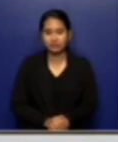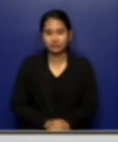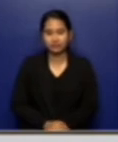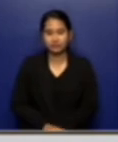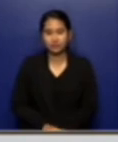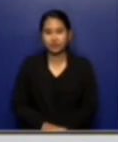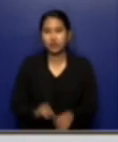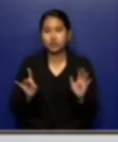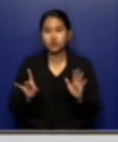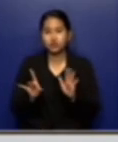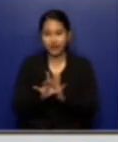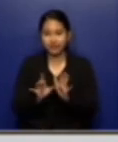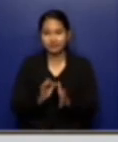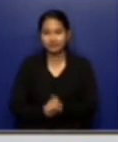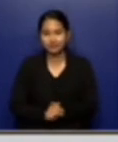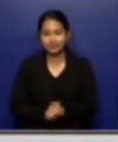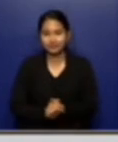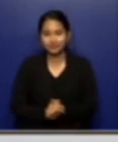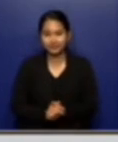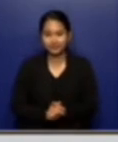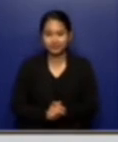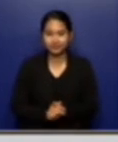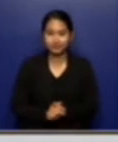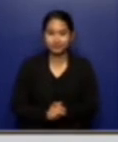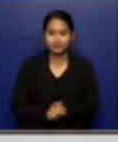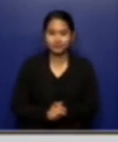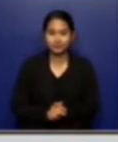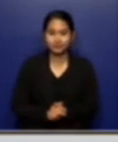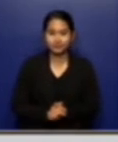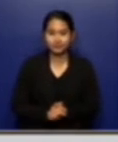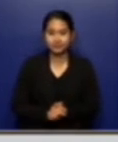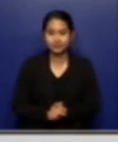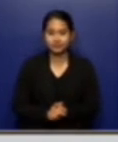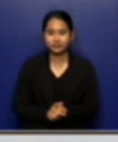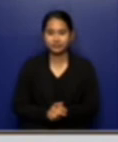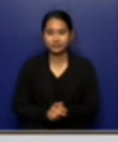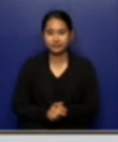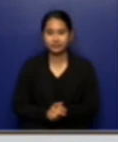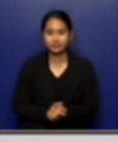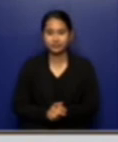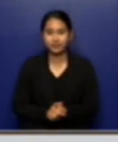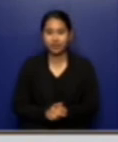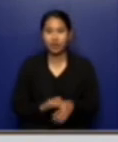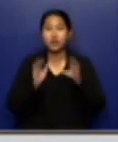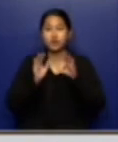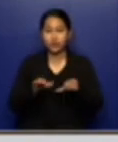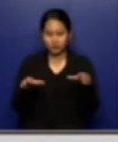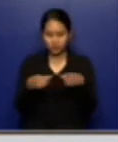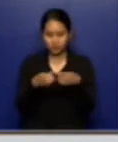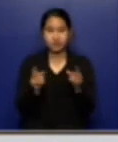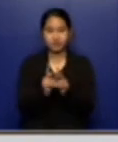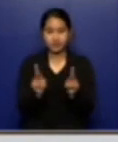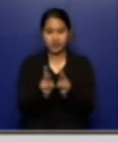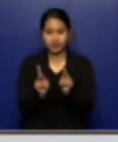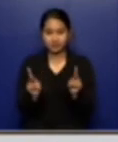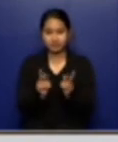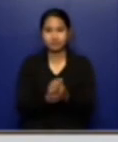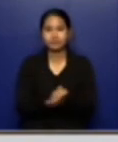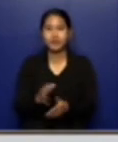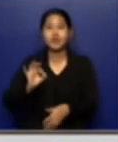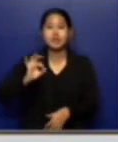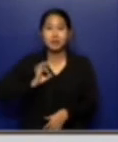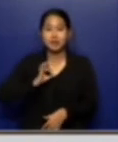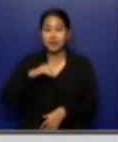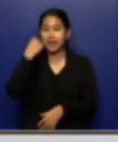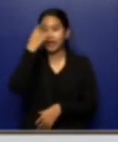และประเด็นสุดท้ายท่านประธานเงินอุดหนุนผมอยากฝากคณะกรรมการนะครับท่านสมาชิกท่านใ